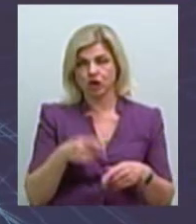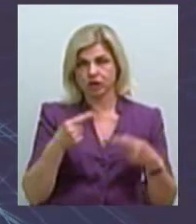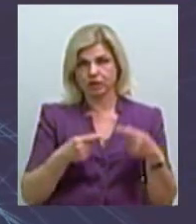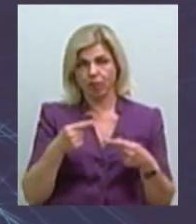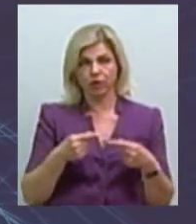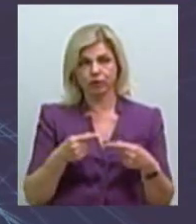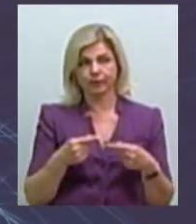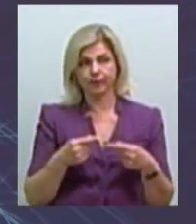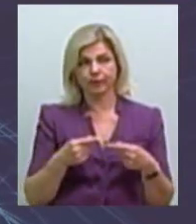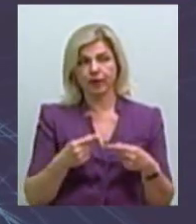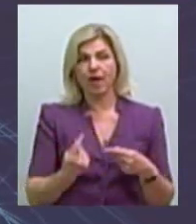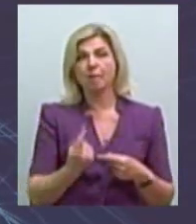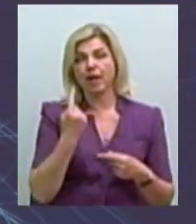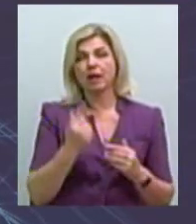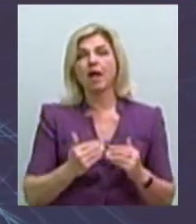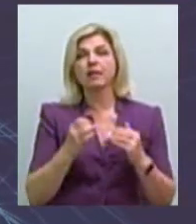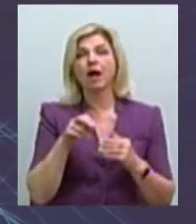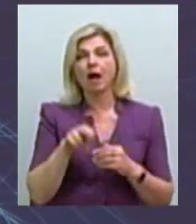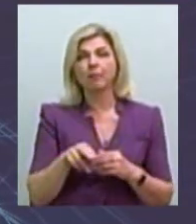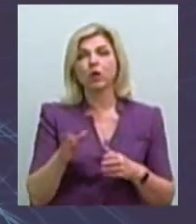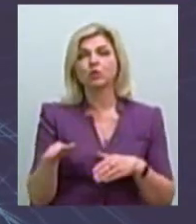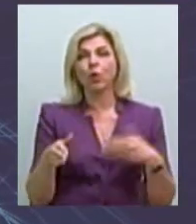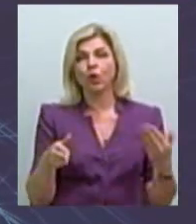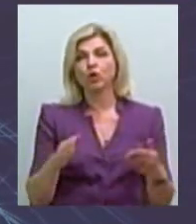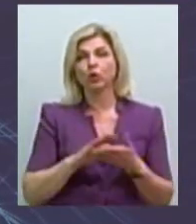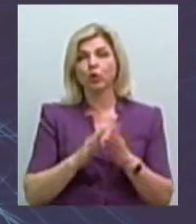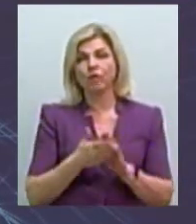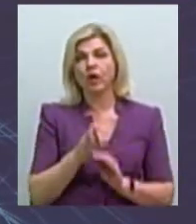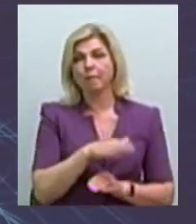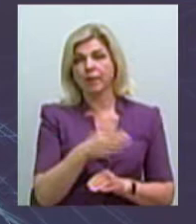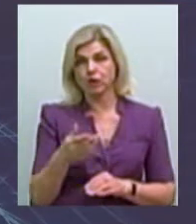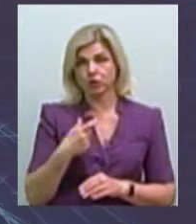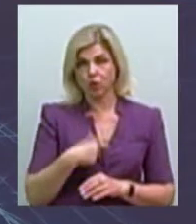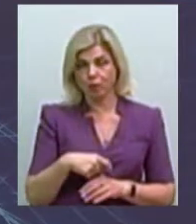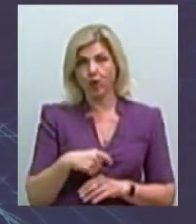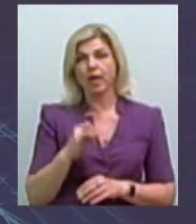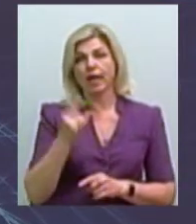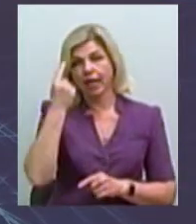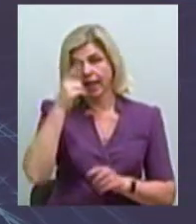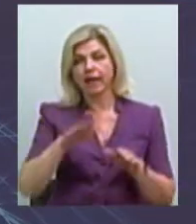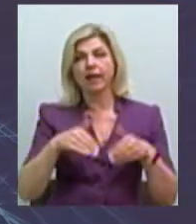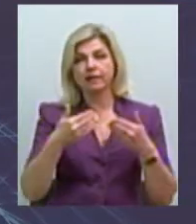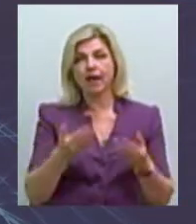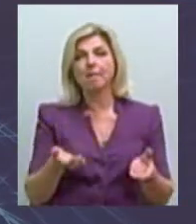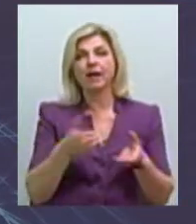етапі. На першому етапі сторони домовляються між собою. Взагалі, ідея примирної процедури – це не